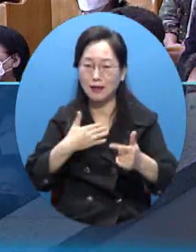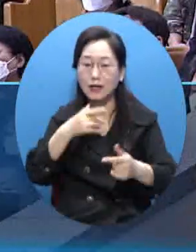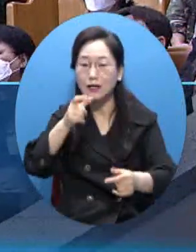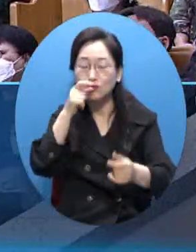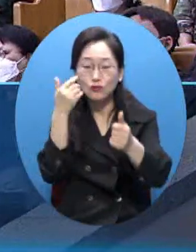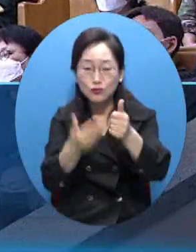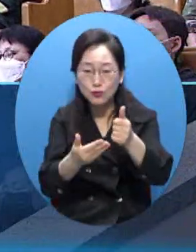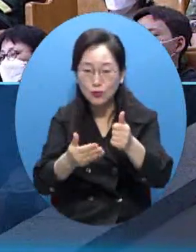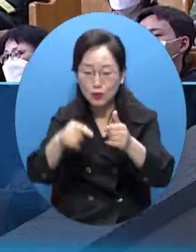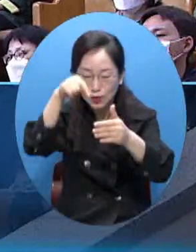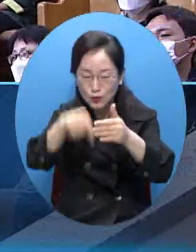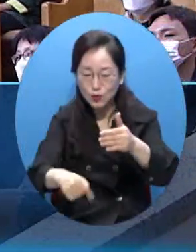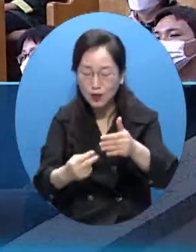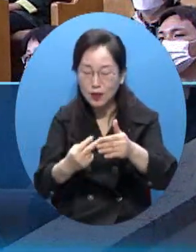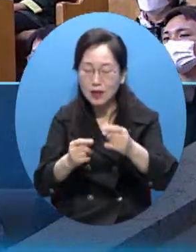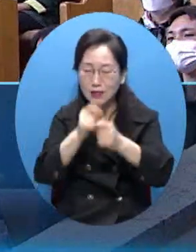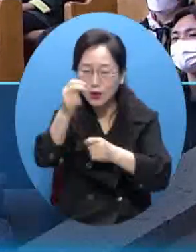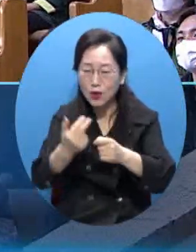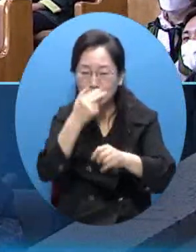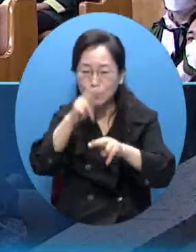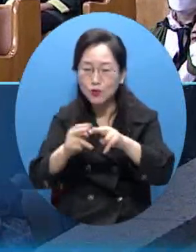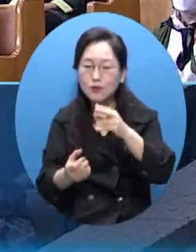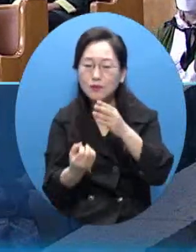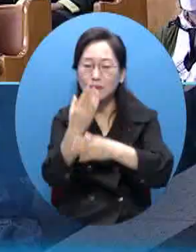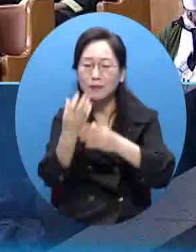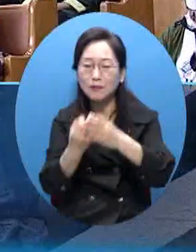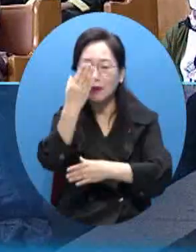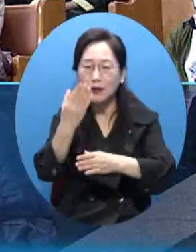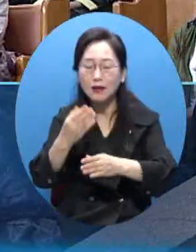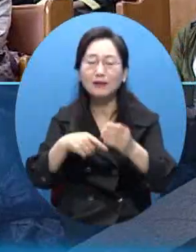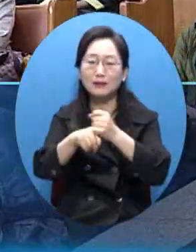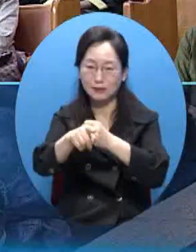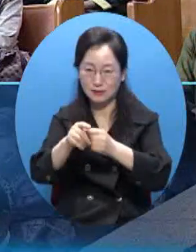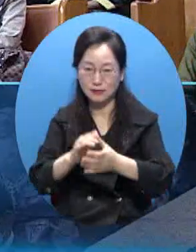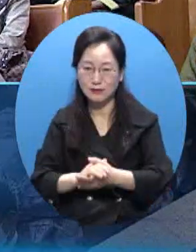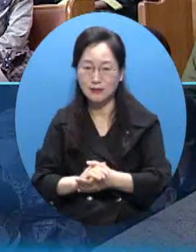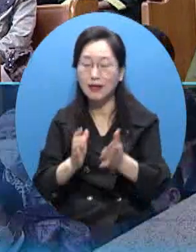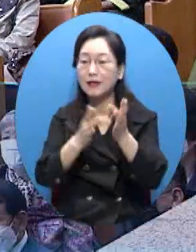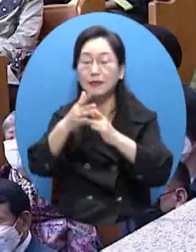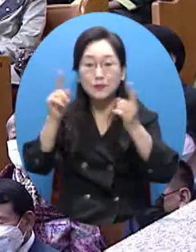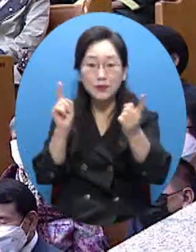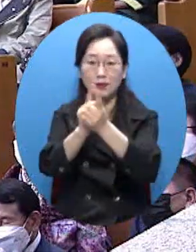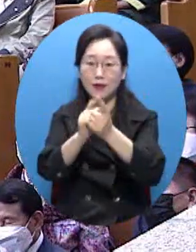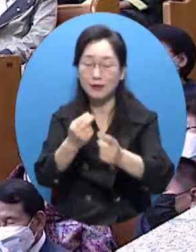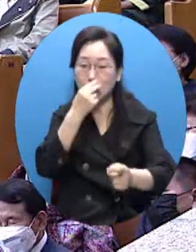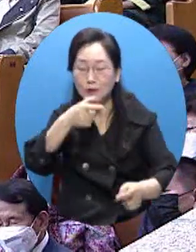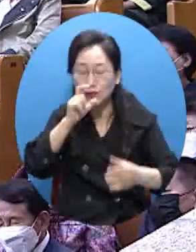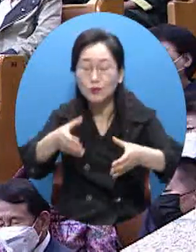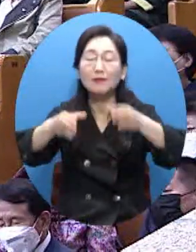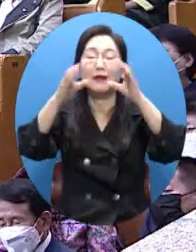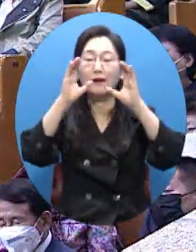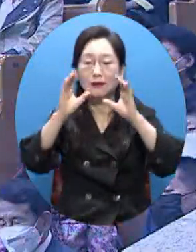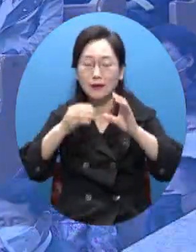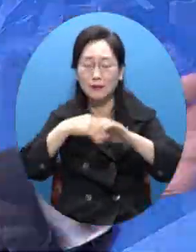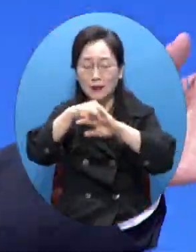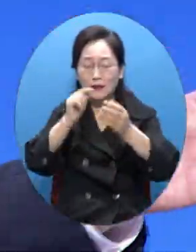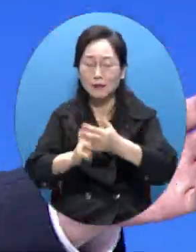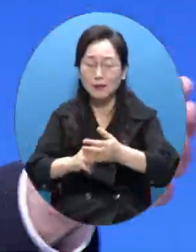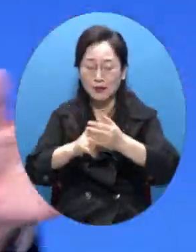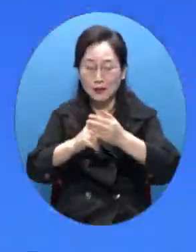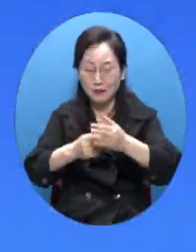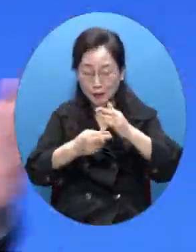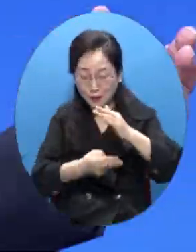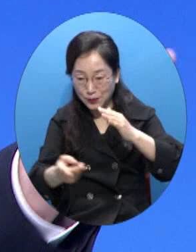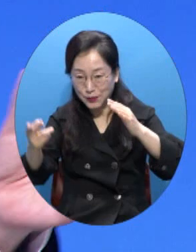속에서 영생하도록 솟아나는 샘물이 되리라. 예수를 만나 그 생명수를 마실 때 마음의 공허함이